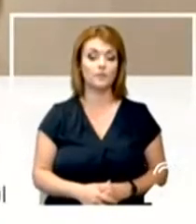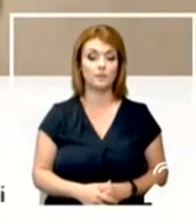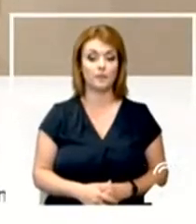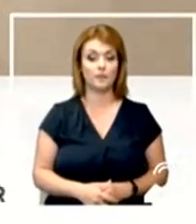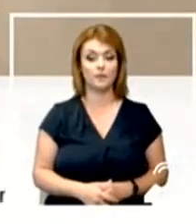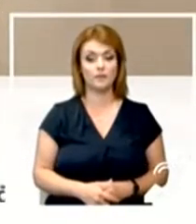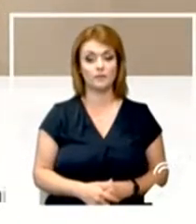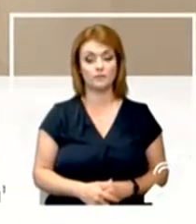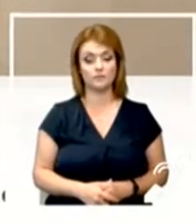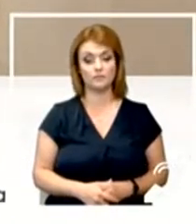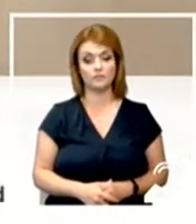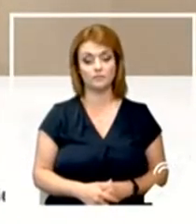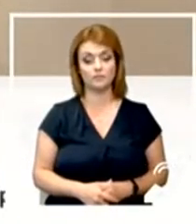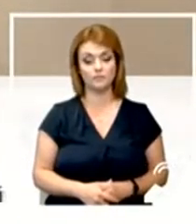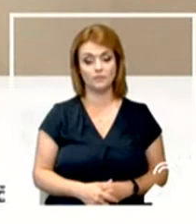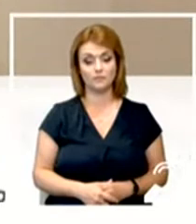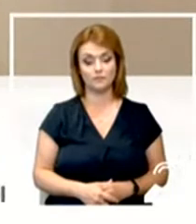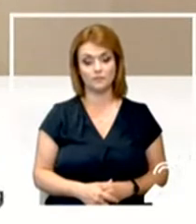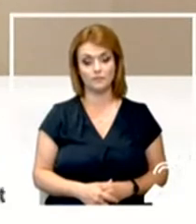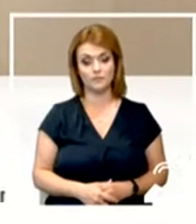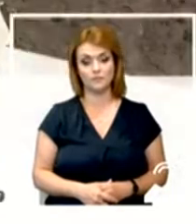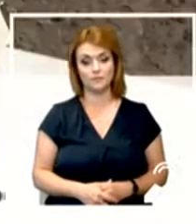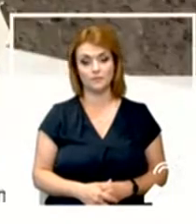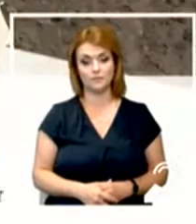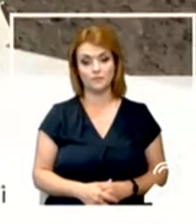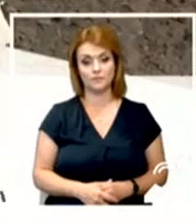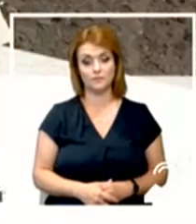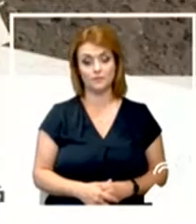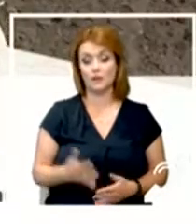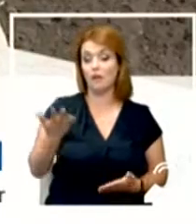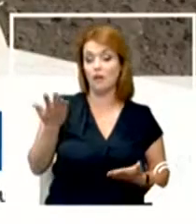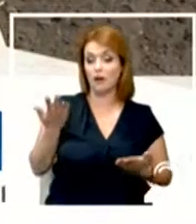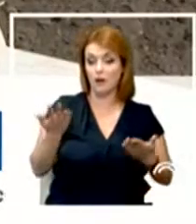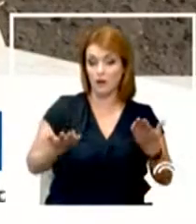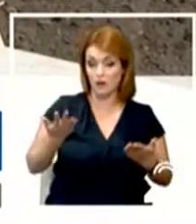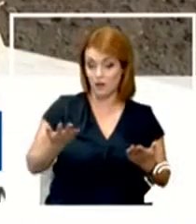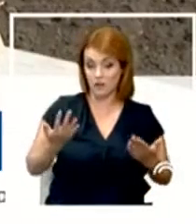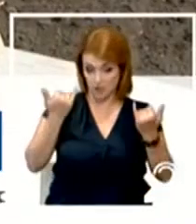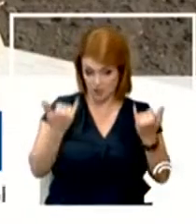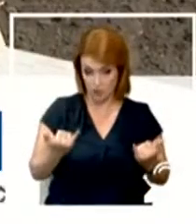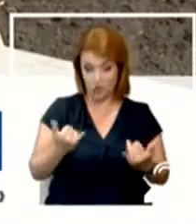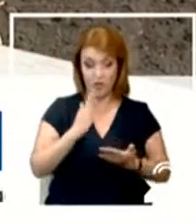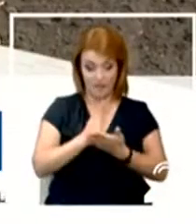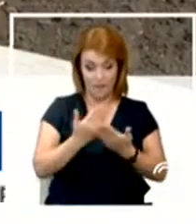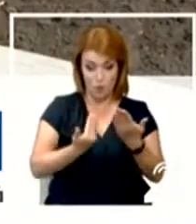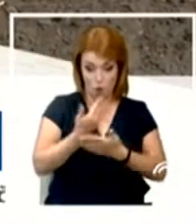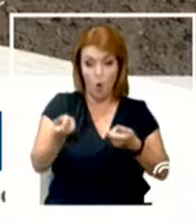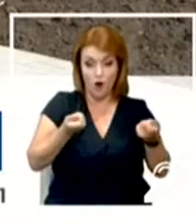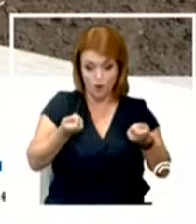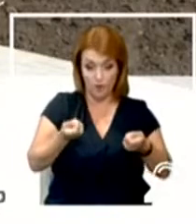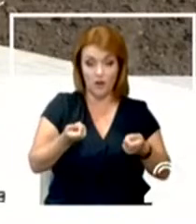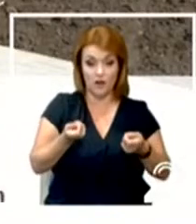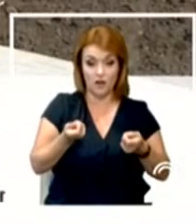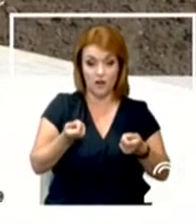să spunem, interesele naționale ale Republicii Moldova. Dacă actuală guvernare ar primi o mai